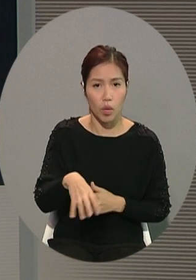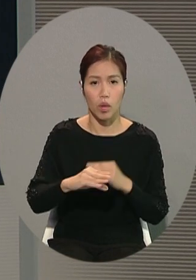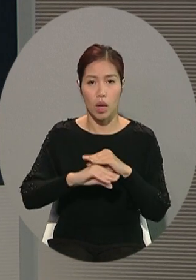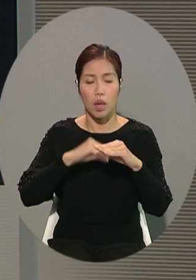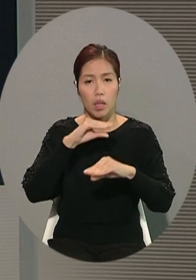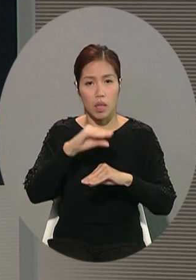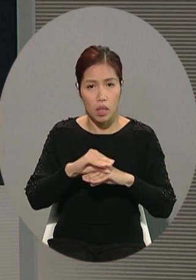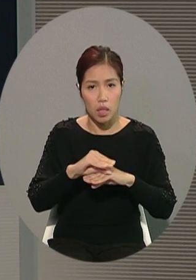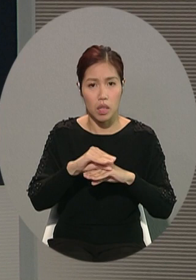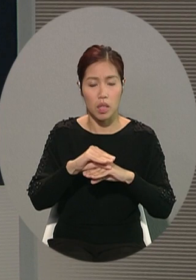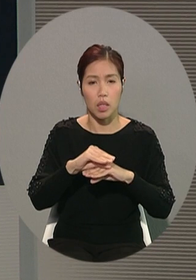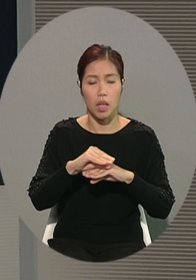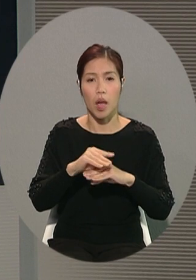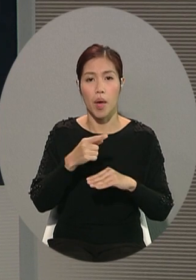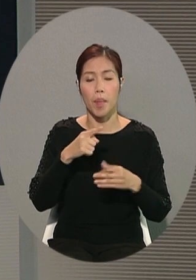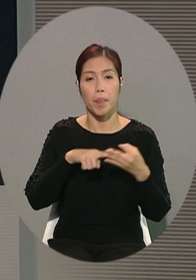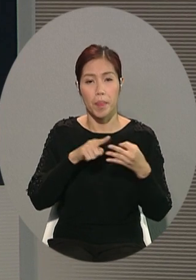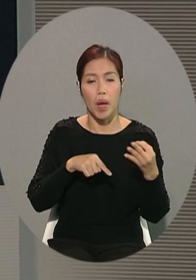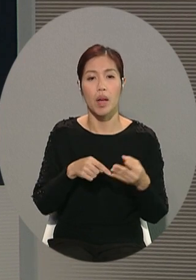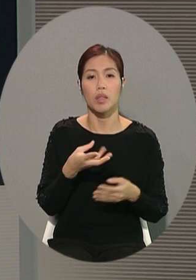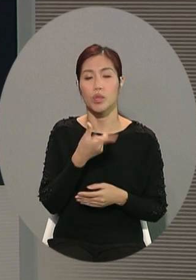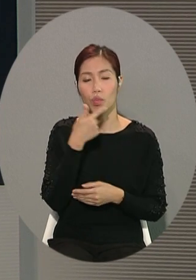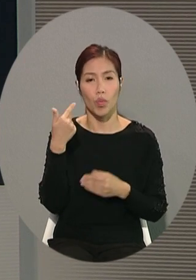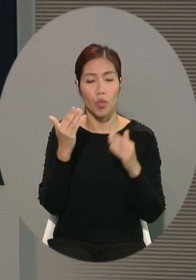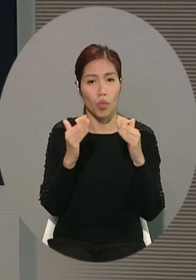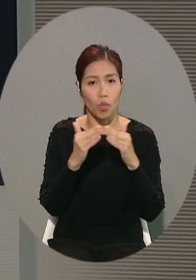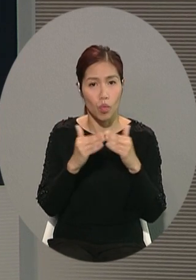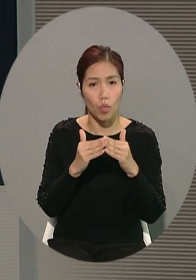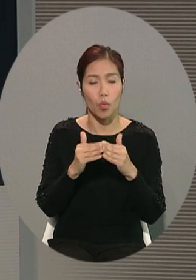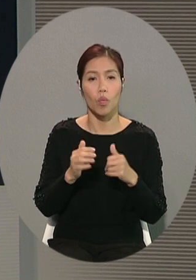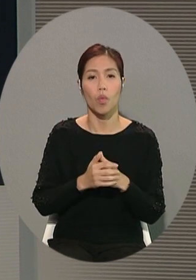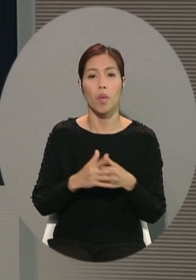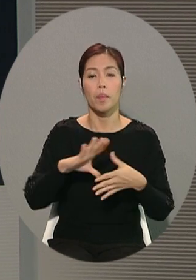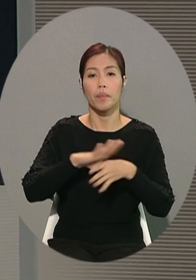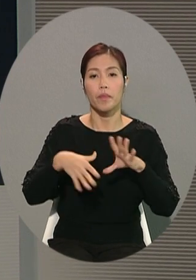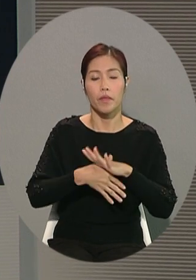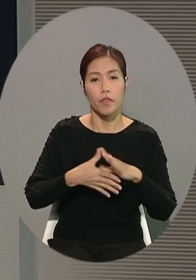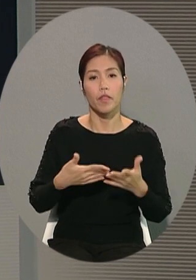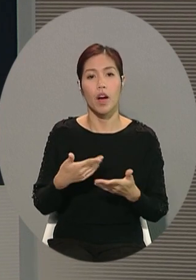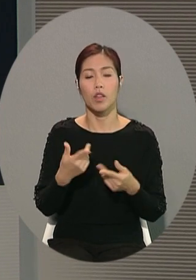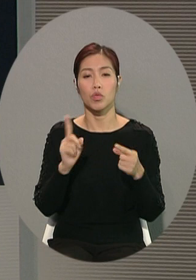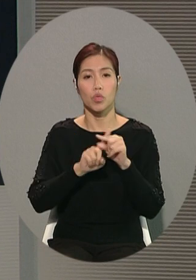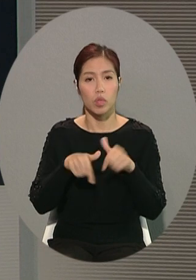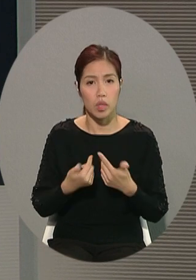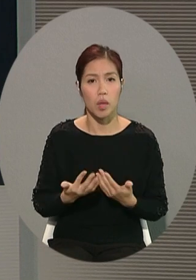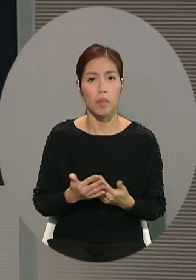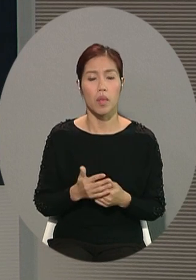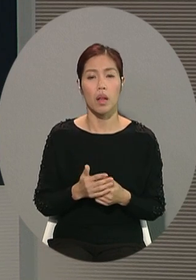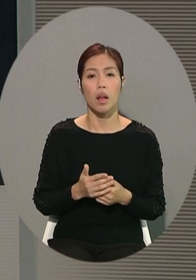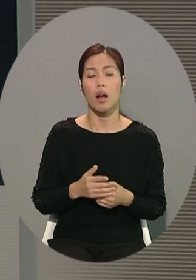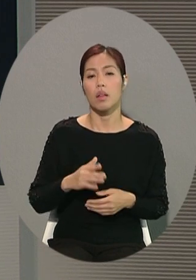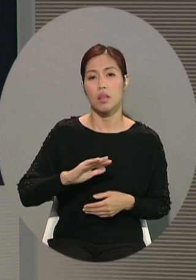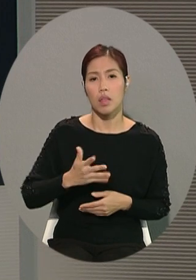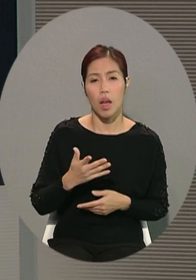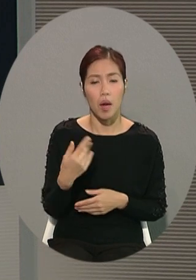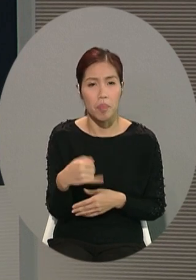叫俗稱叫小紅館嘅文娛中心。咁我覺得呢個係一個欣賞嘅，但係個問題就係遠遠唔足夠，因為呢一個已經